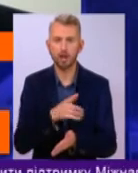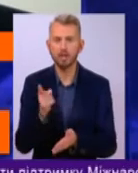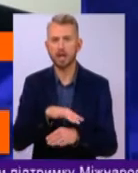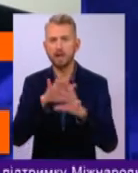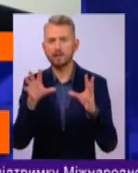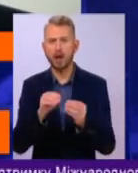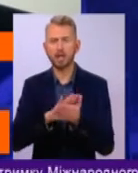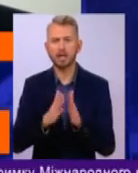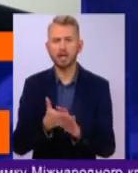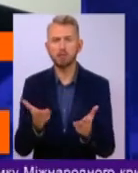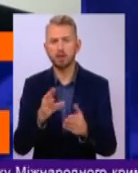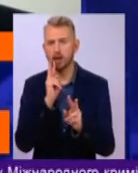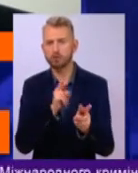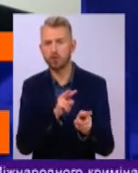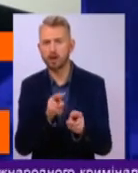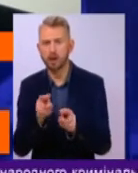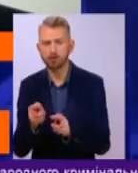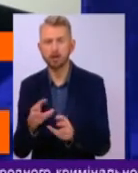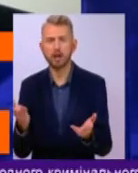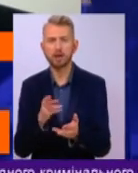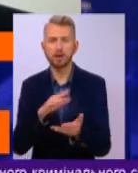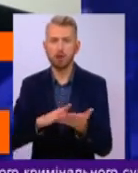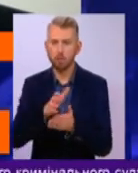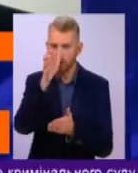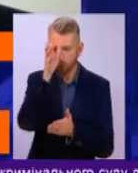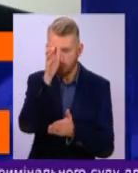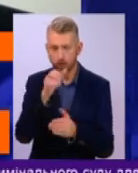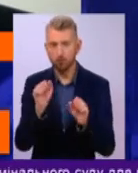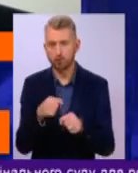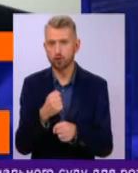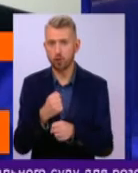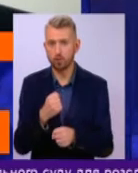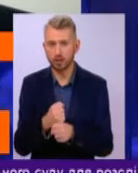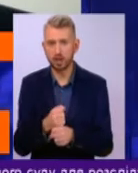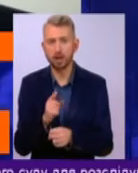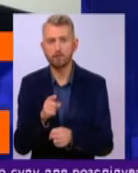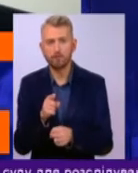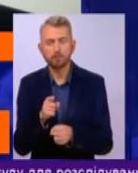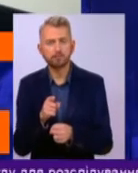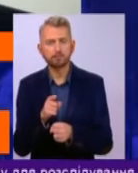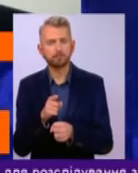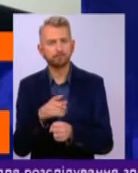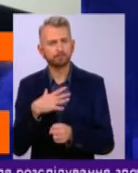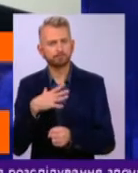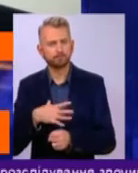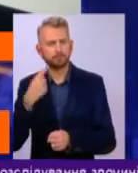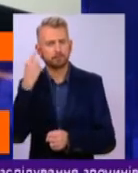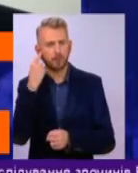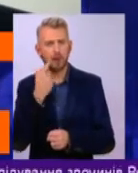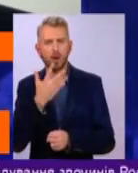загальний клімат, якась спостереження, які як політолог, як аналітик можу робити, вони штовхають до того, щоб сказати, що